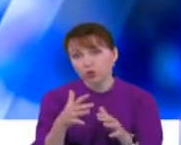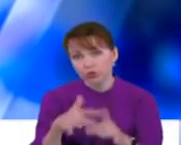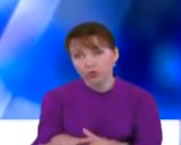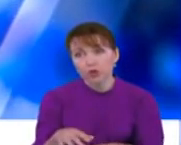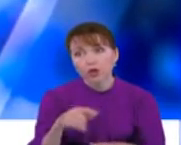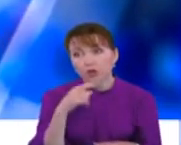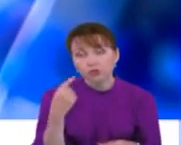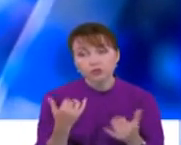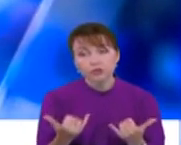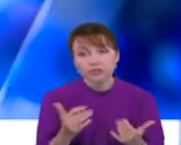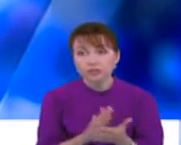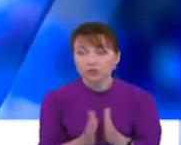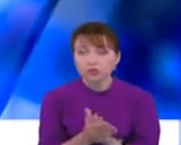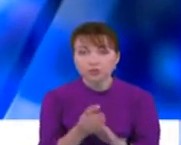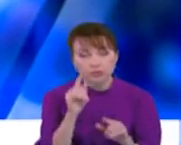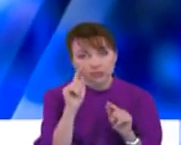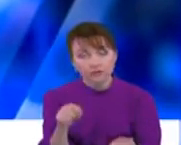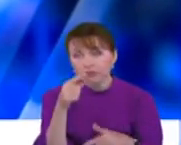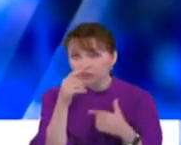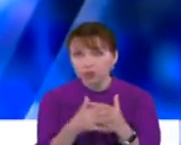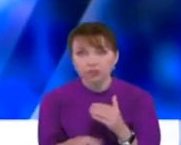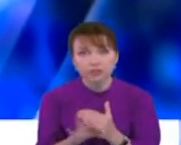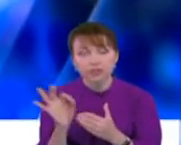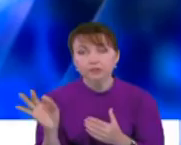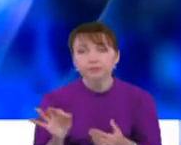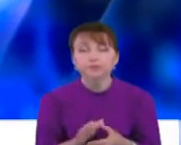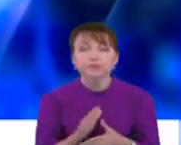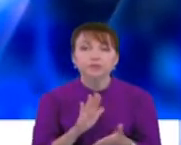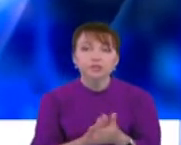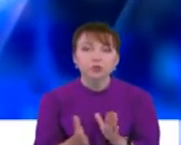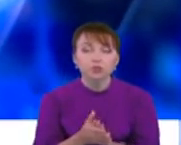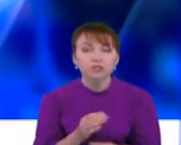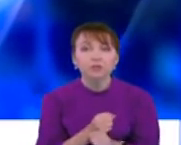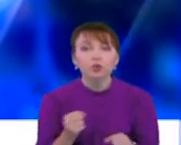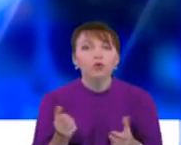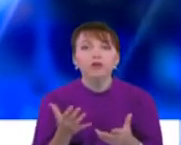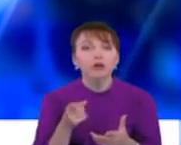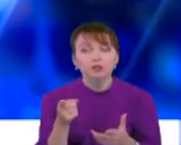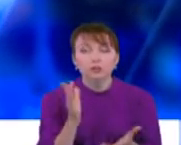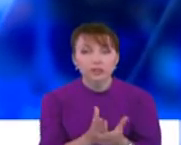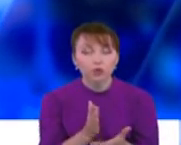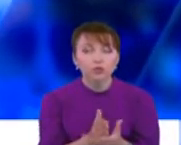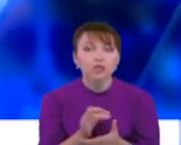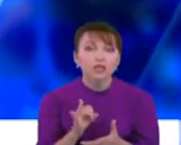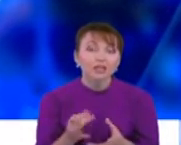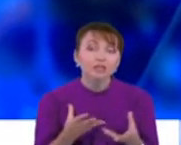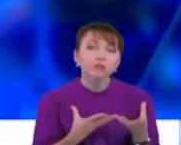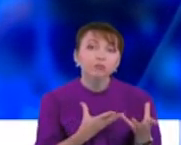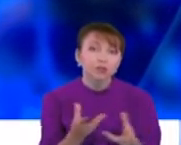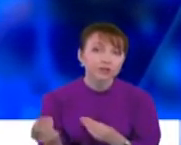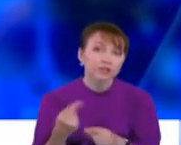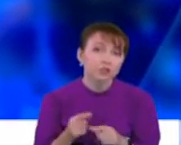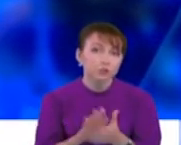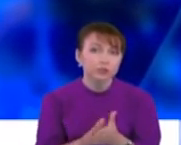даній ситуації не менше цікавить Ближній Схід, ситуація вибухова, яка там знаходиться, і вплив, в тому числі, на